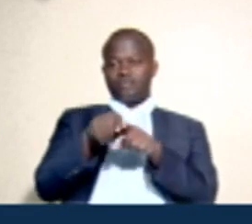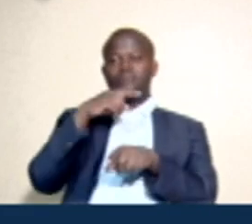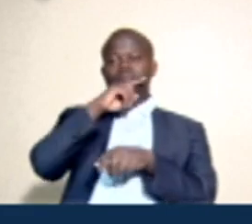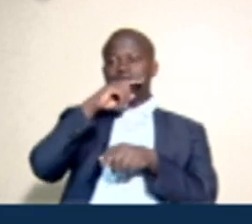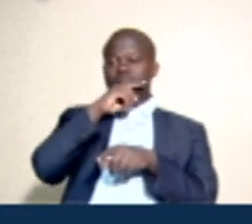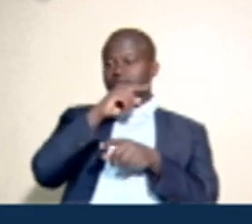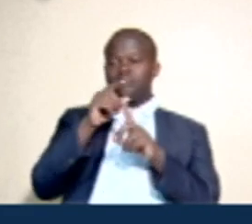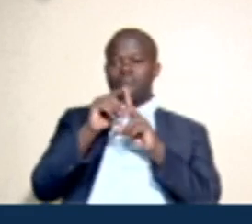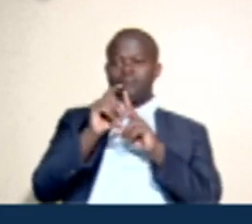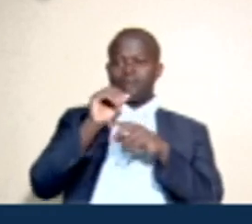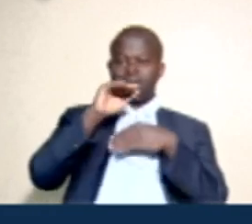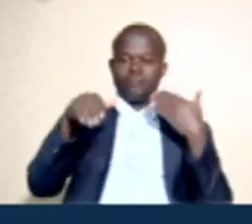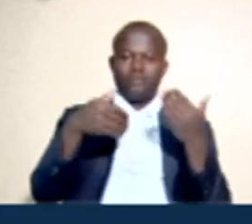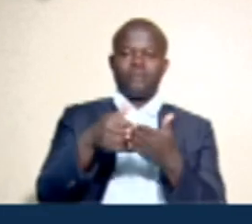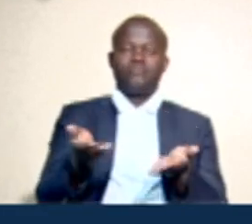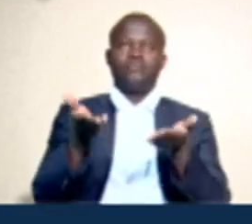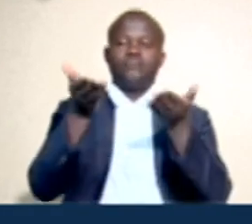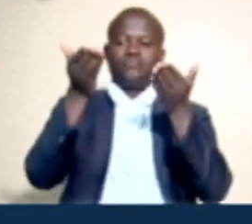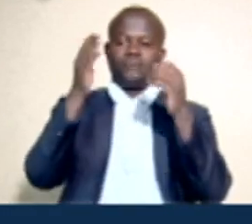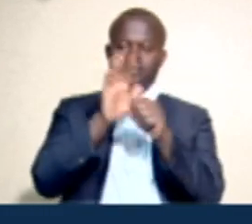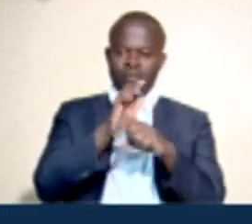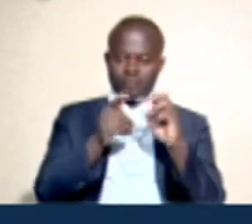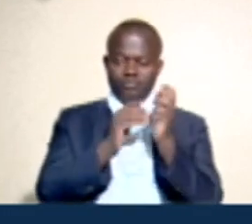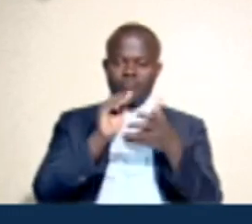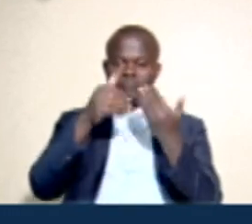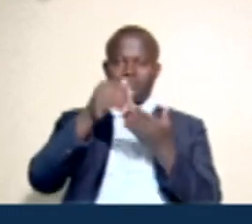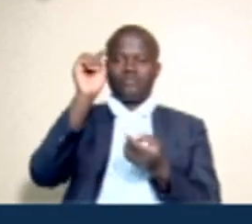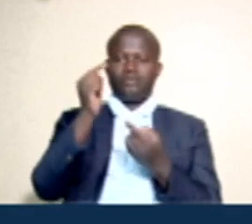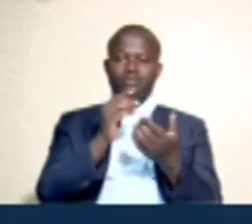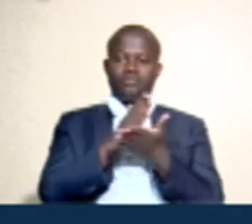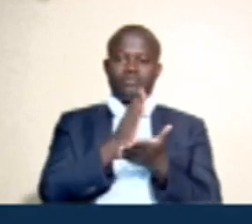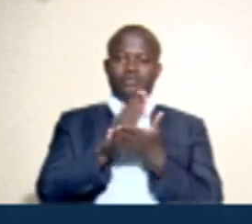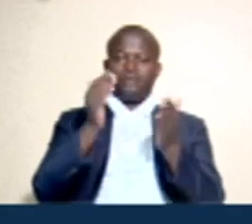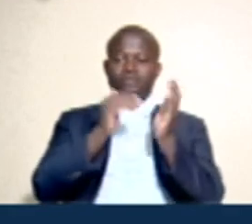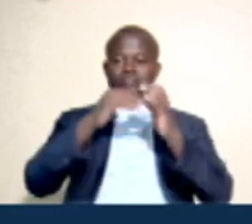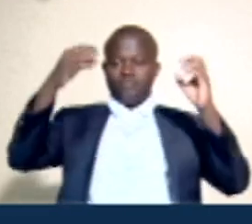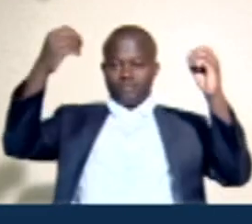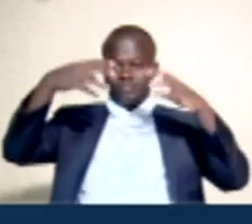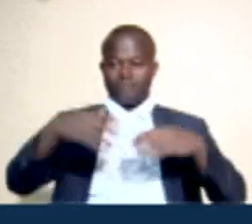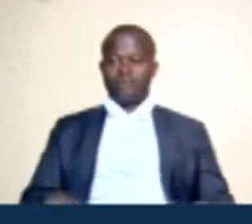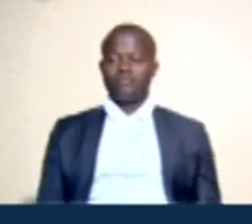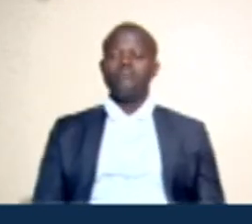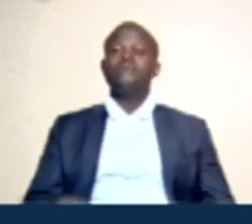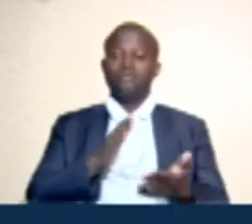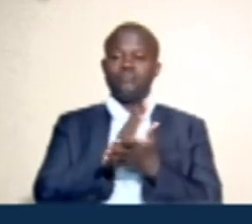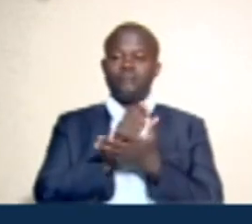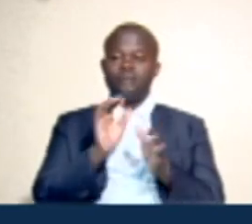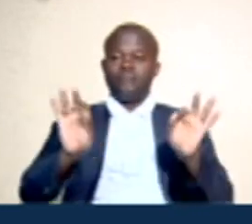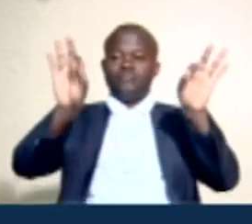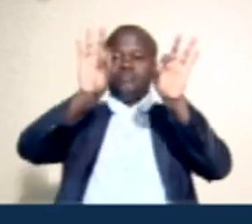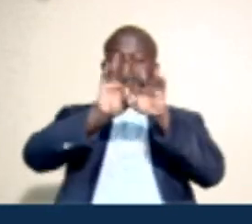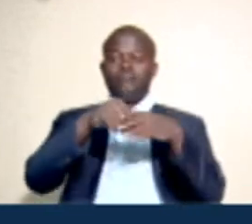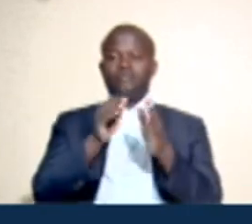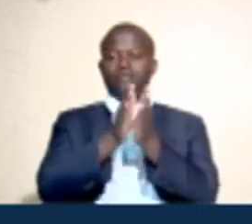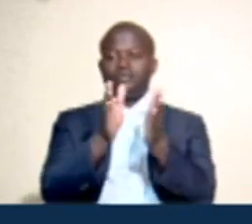kawunga, imiceri, byose byari byarazamutse kandi byagabanutse pe kandi biragaragara. Yes, kuko ibiciro muri